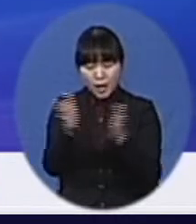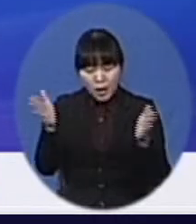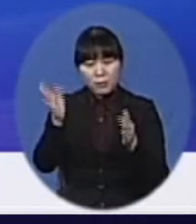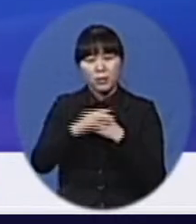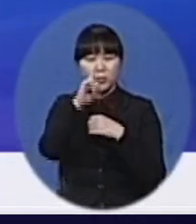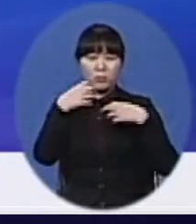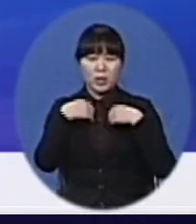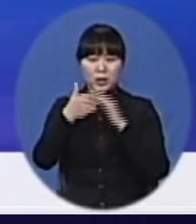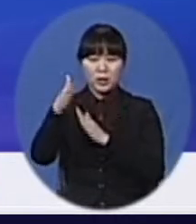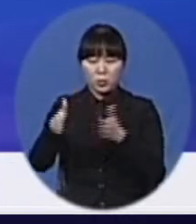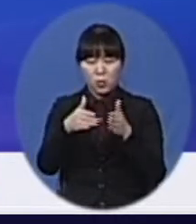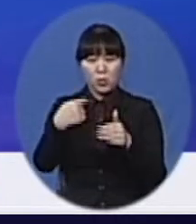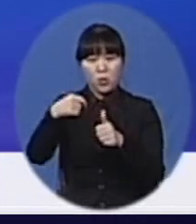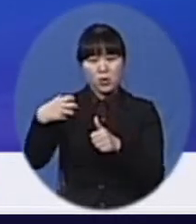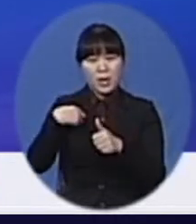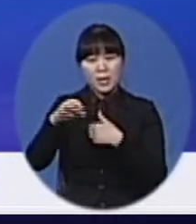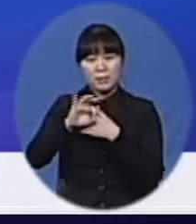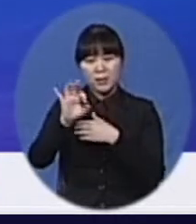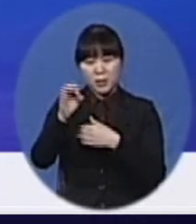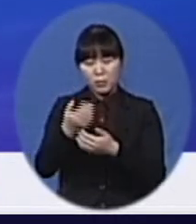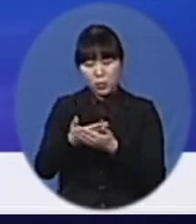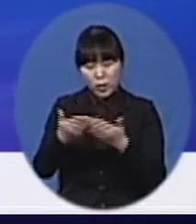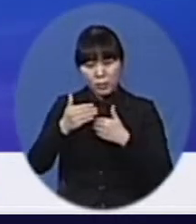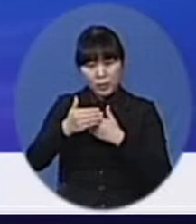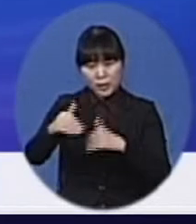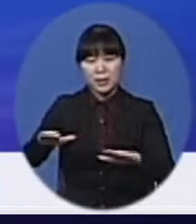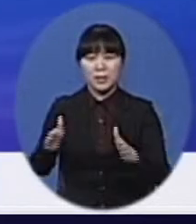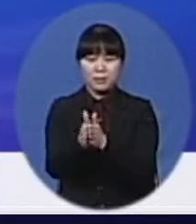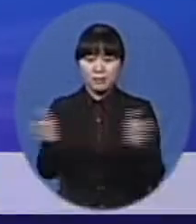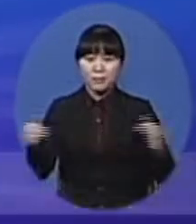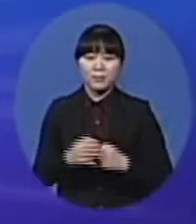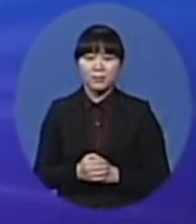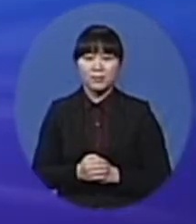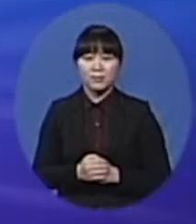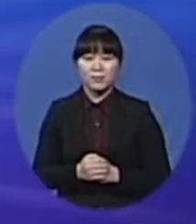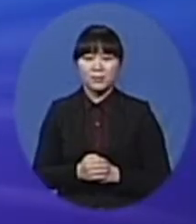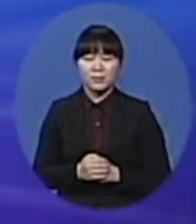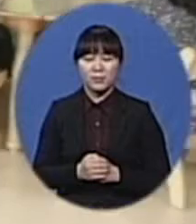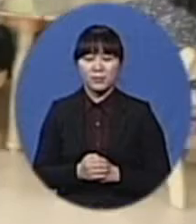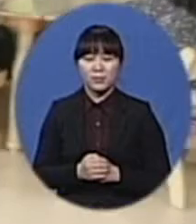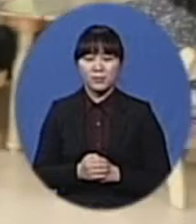정부가 시도교육청에 예비비를 배분하는 절차에 본격적으로 착수했습니다.